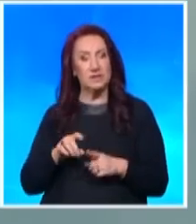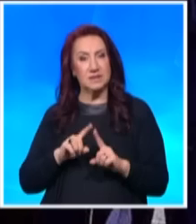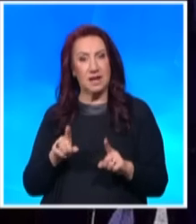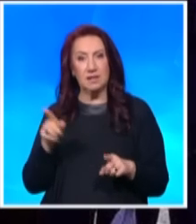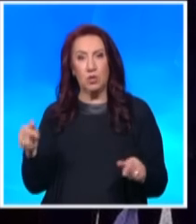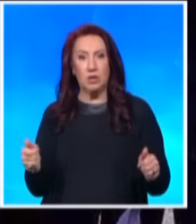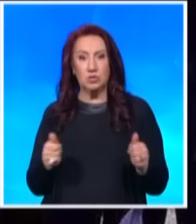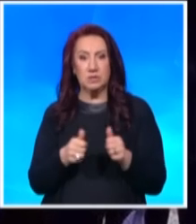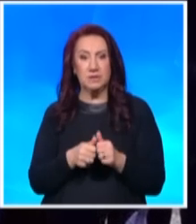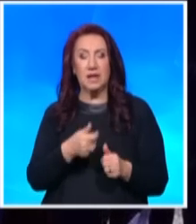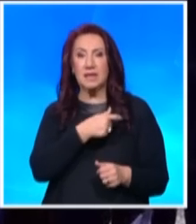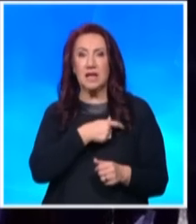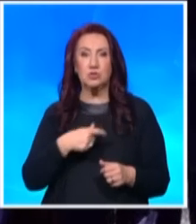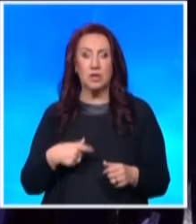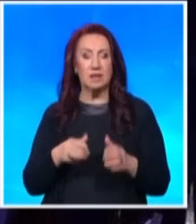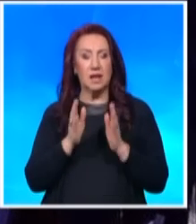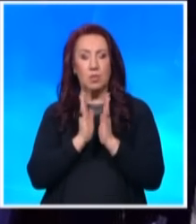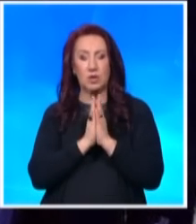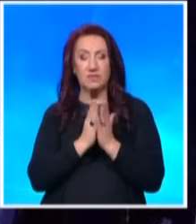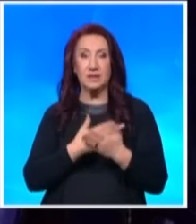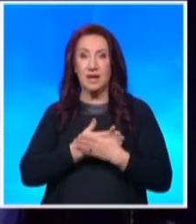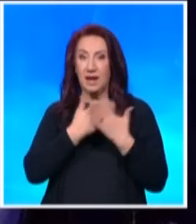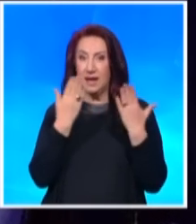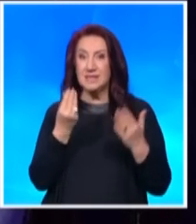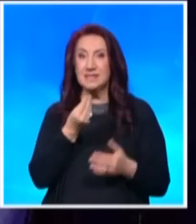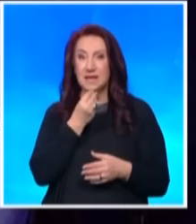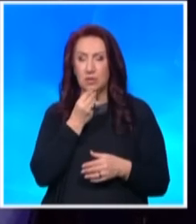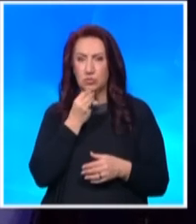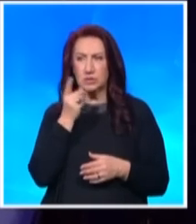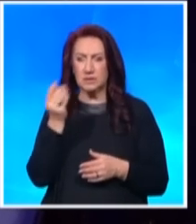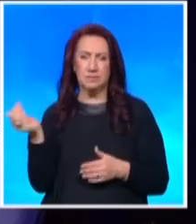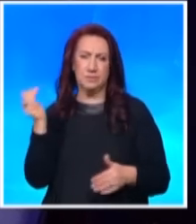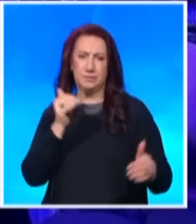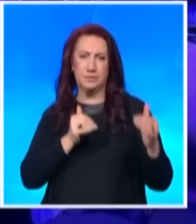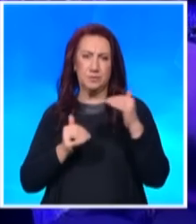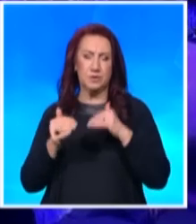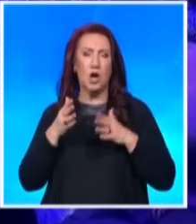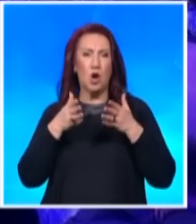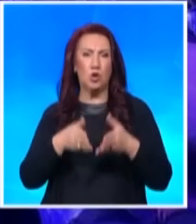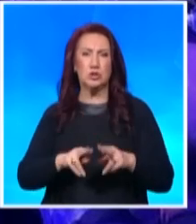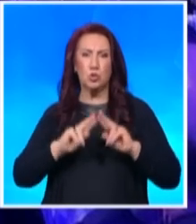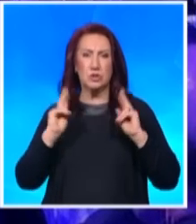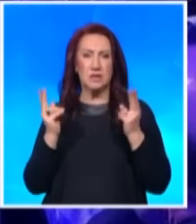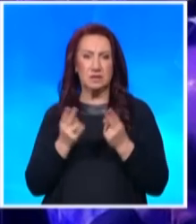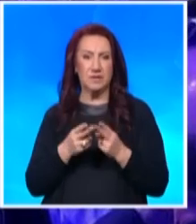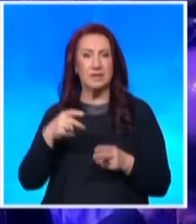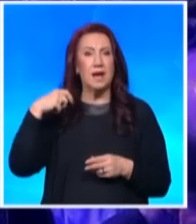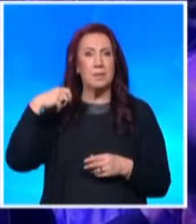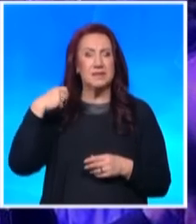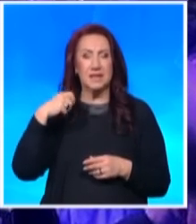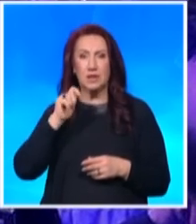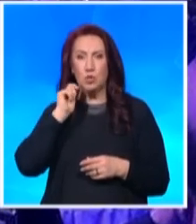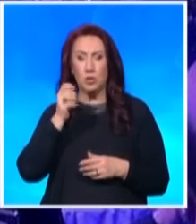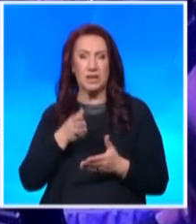съпътства националната молитва на закуска. На нея са присъствали гости от целия свят, а президентът на Украина е приветствал